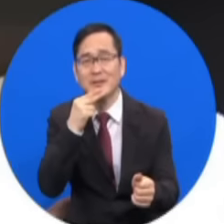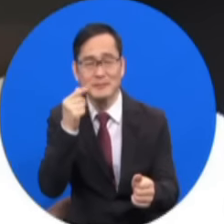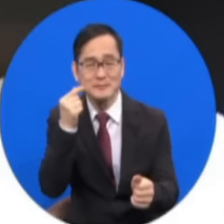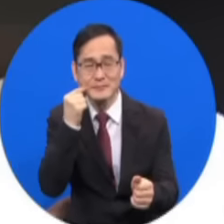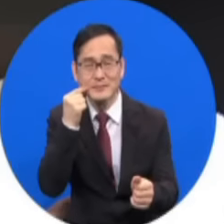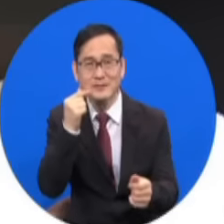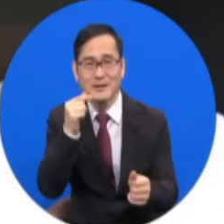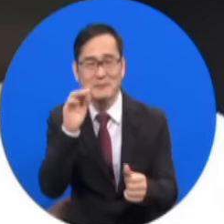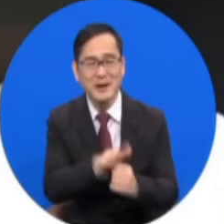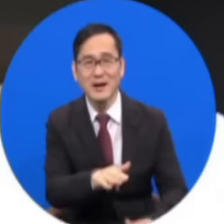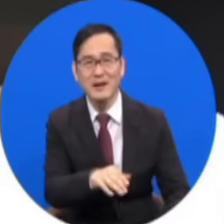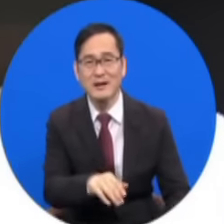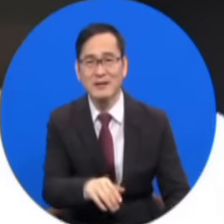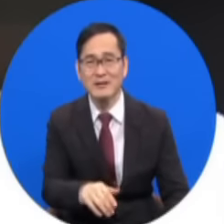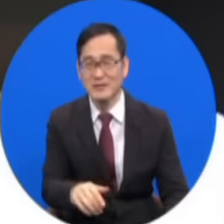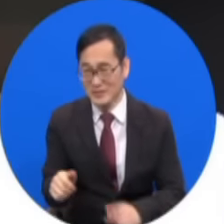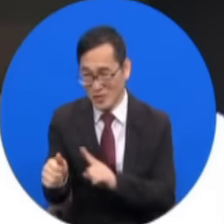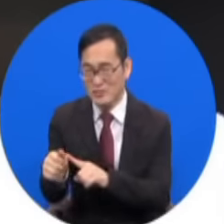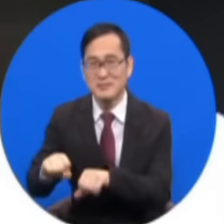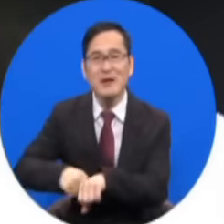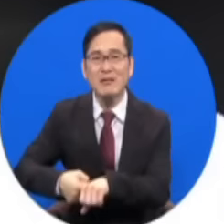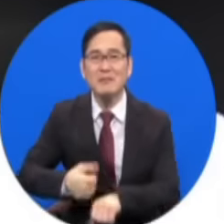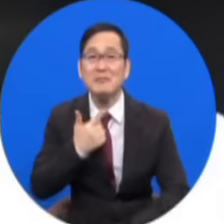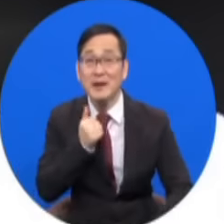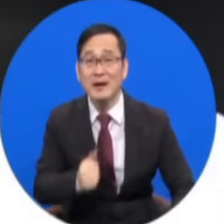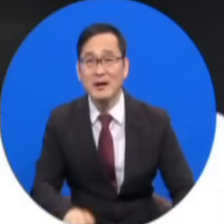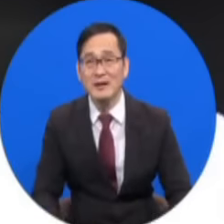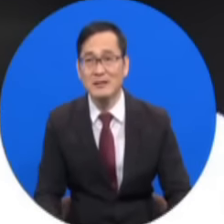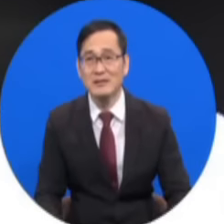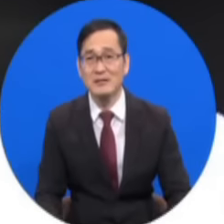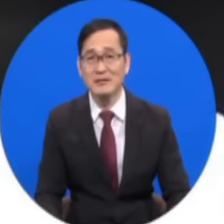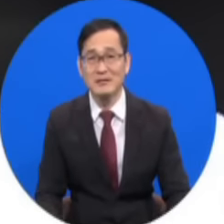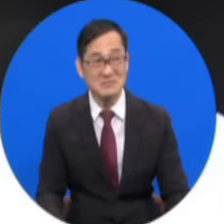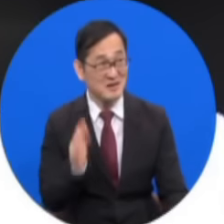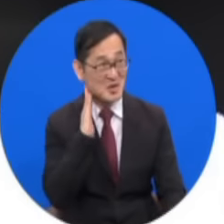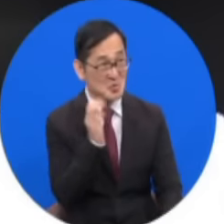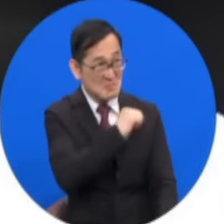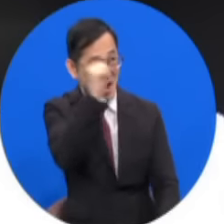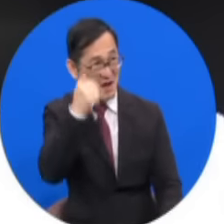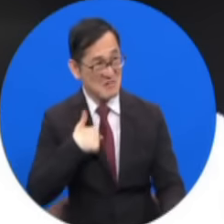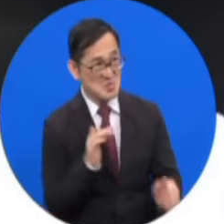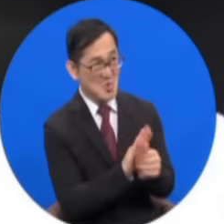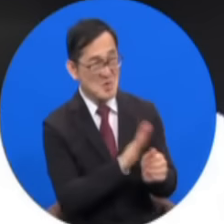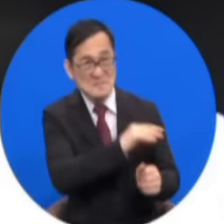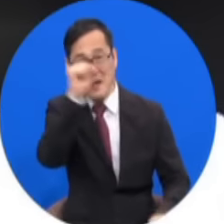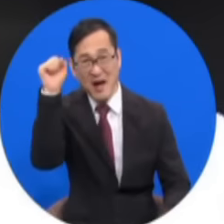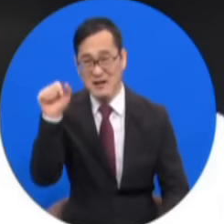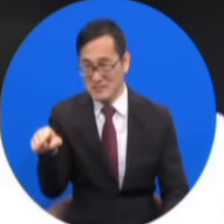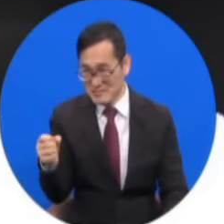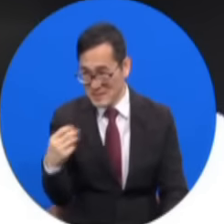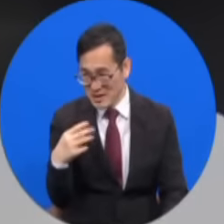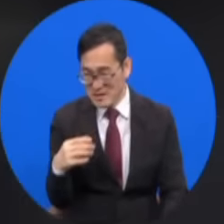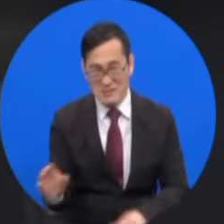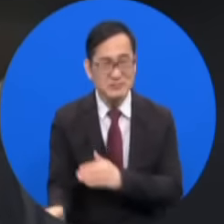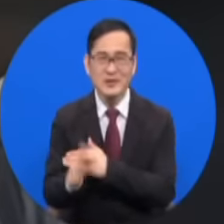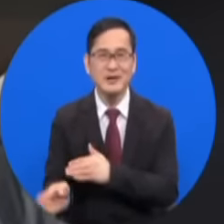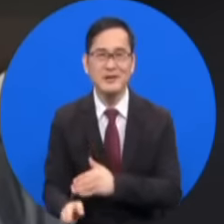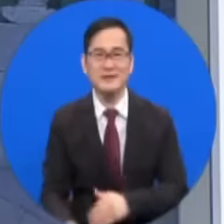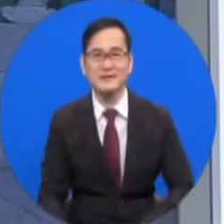부분들이 빨리 어떻게 보면은 이제 더 이상 이런 일들이 우리 정치에는 없어야 된다 전 계속 그런 생각밖에 안 듭니다